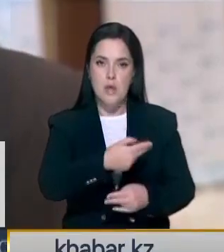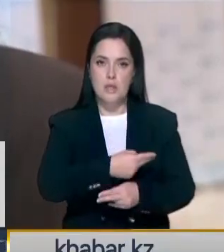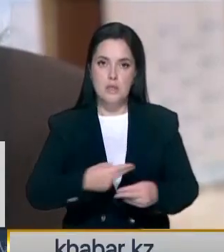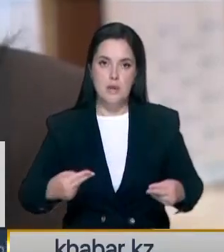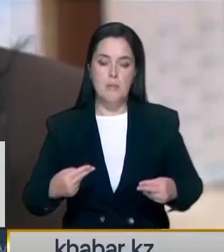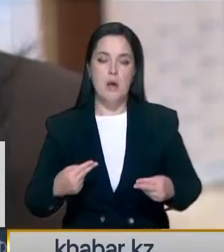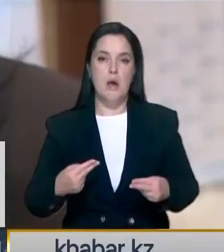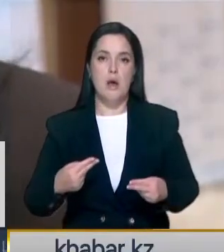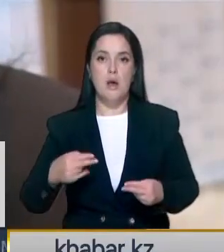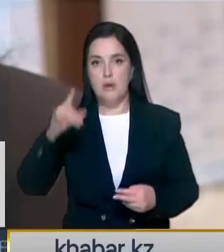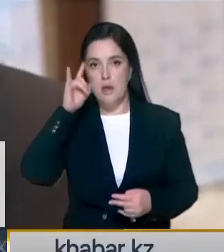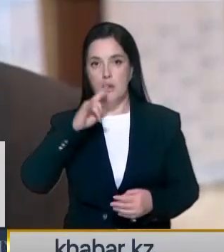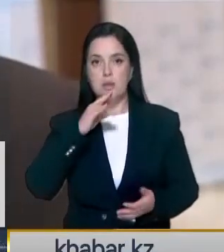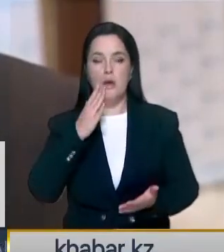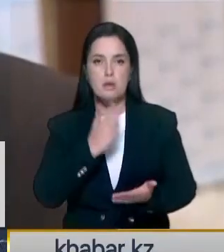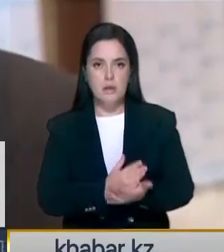нарощенный потенциал